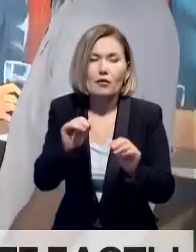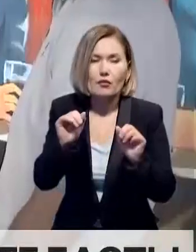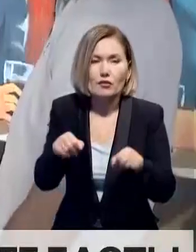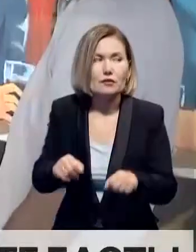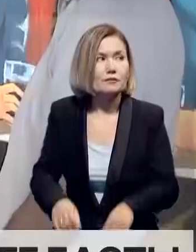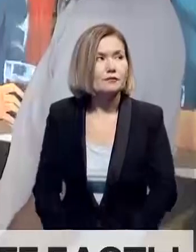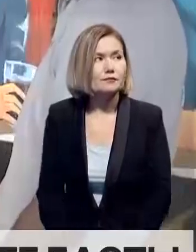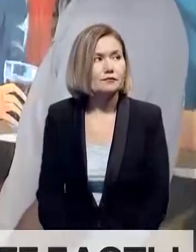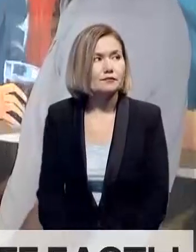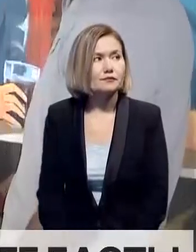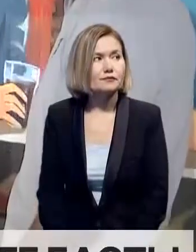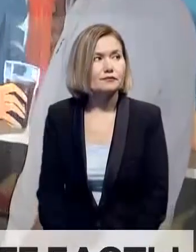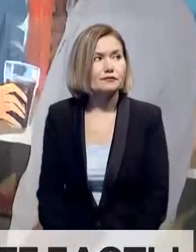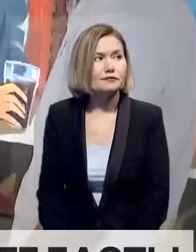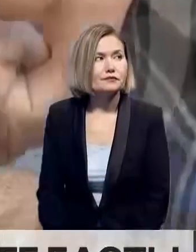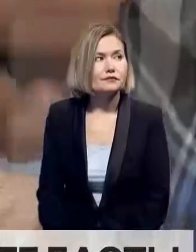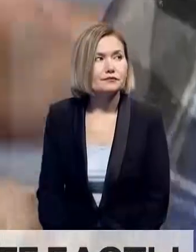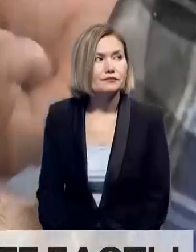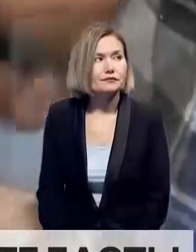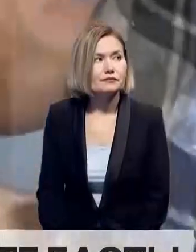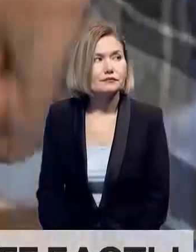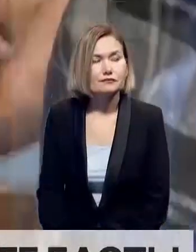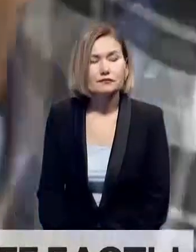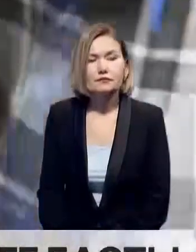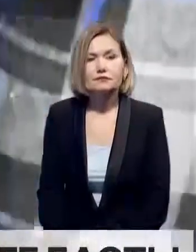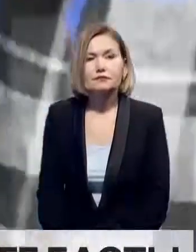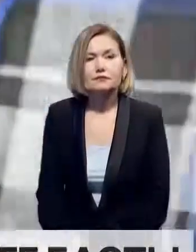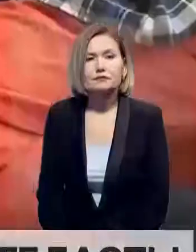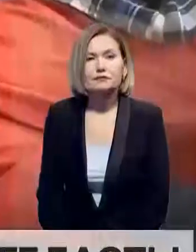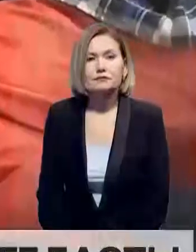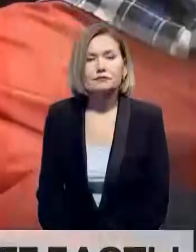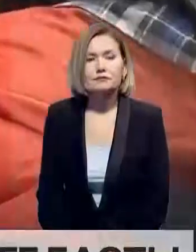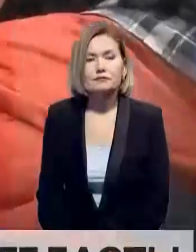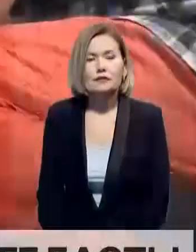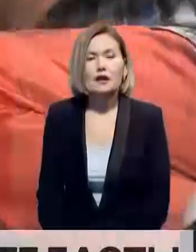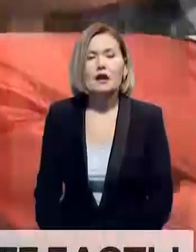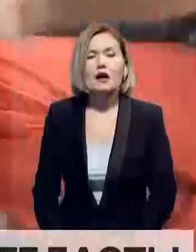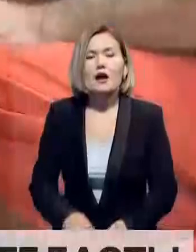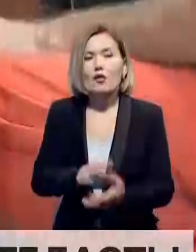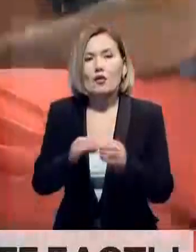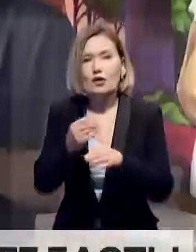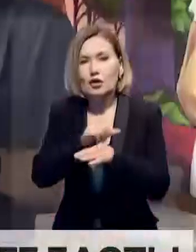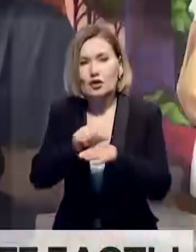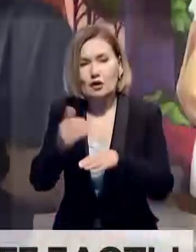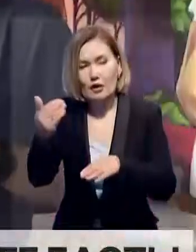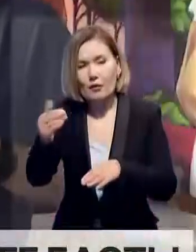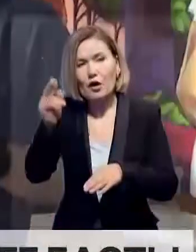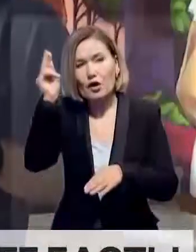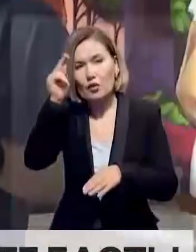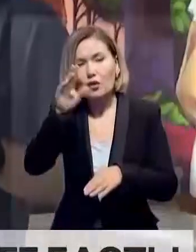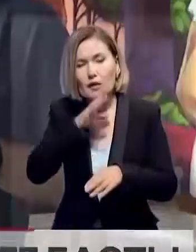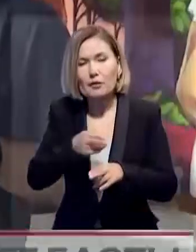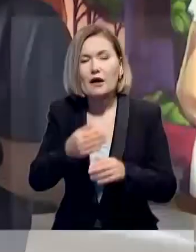есть я постраивал бизнес именно, скажем, кухни на знаниях Новой Зеландии. Жаңа Зеландияда алған білімімді бизнес құрып, ас